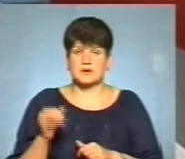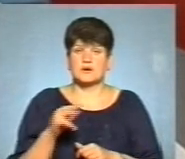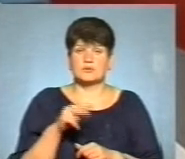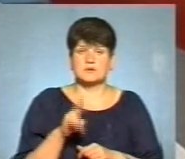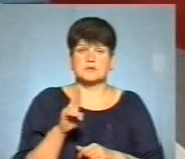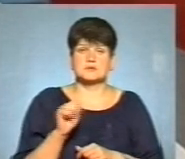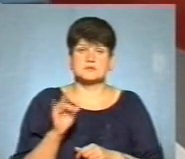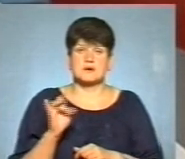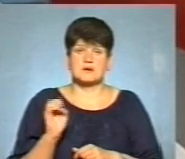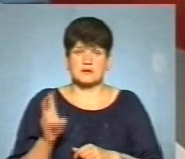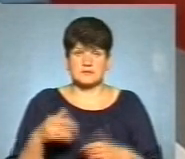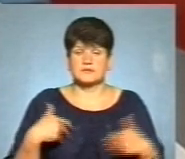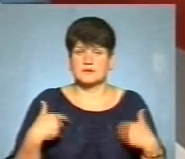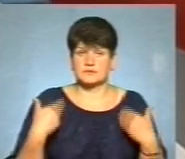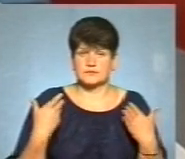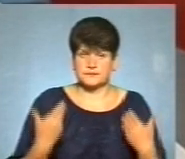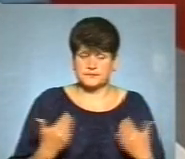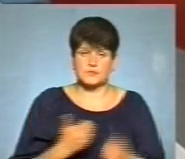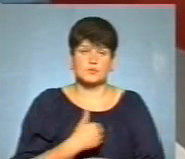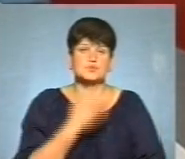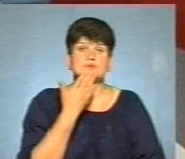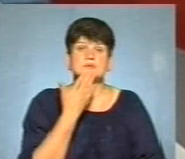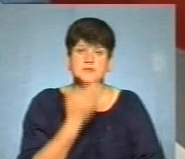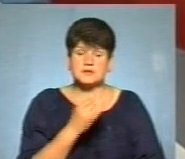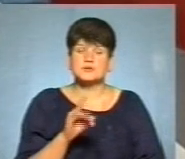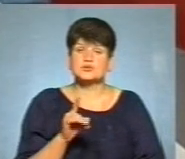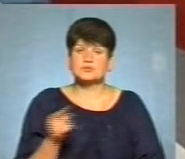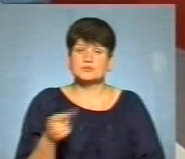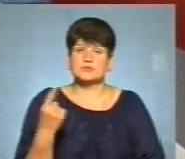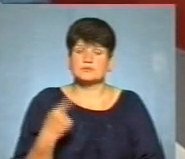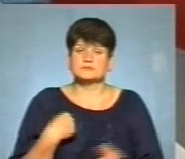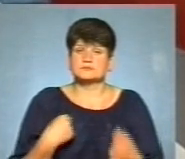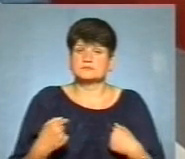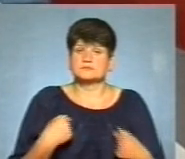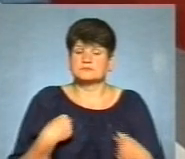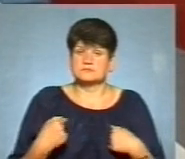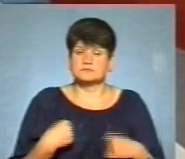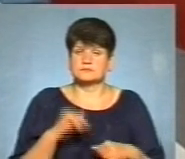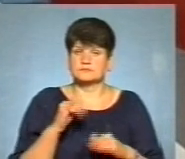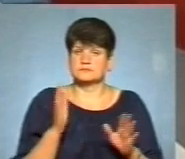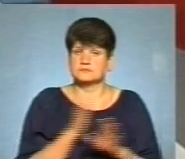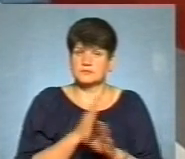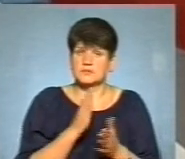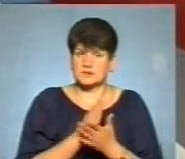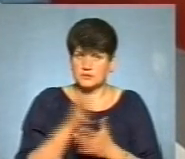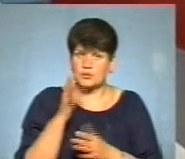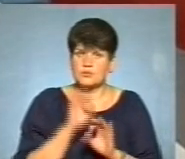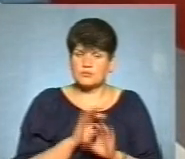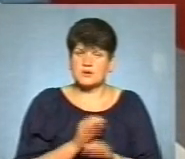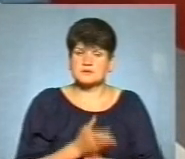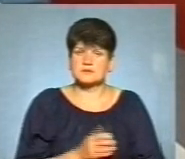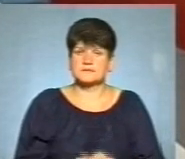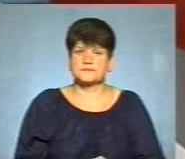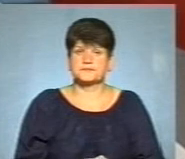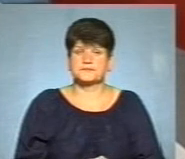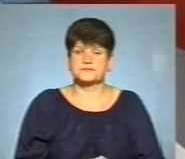Вітаю вас. Вітаю. Теж хочу запитати, чому Тернопільщина потерпає від негоди, чи є наукове пояснення?